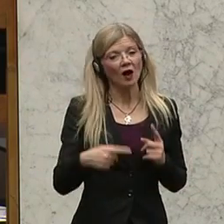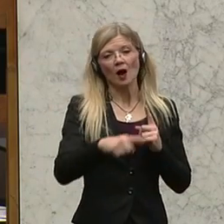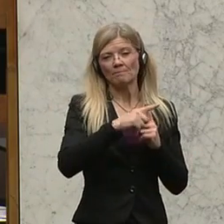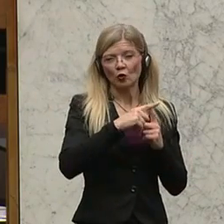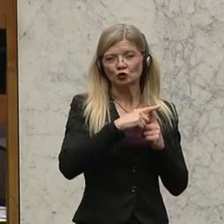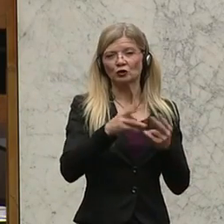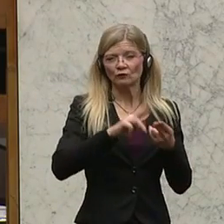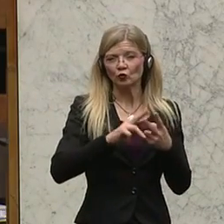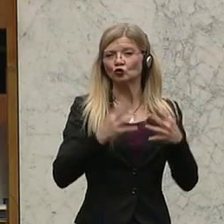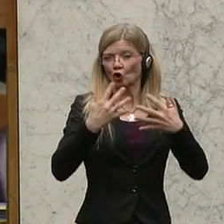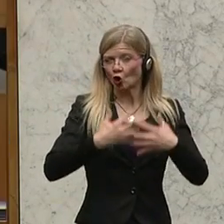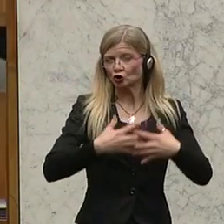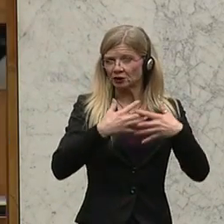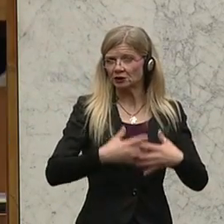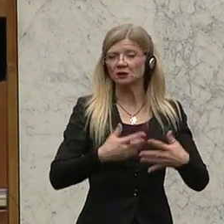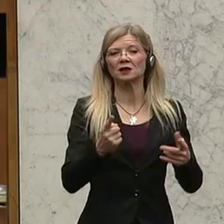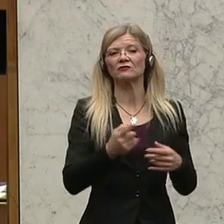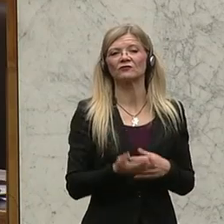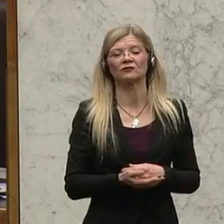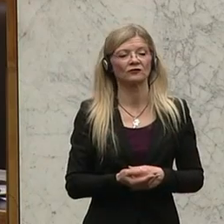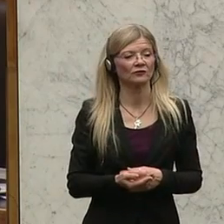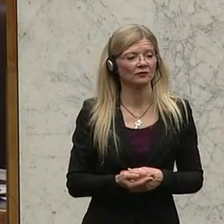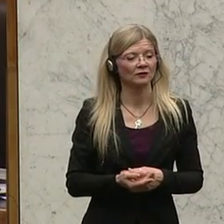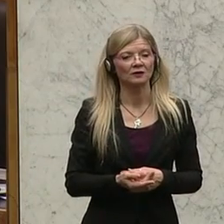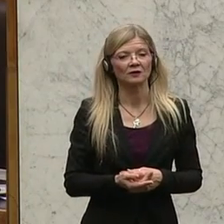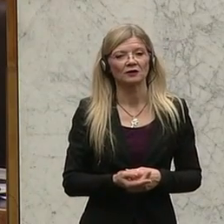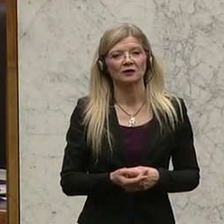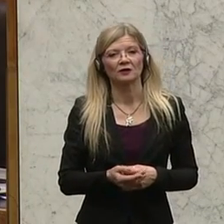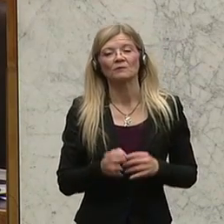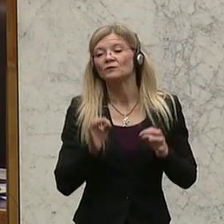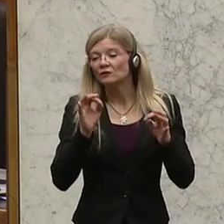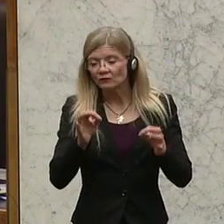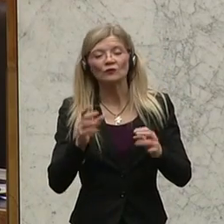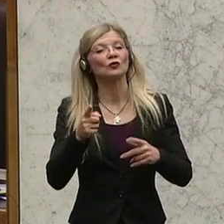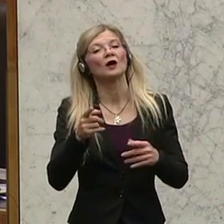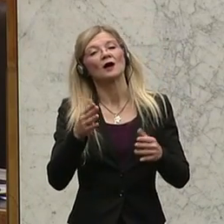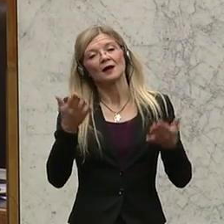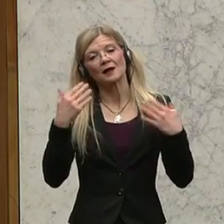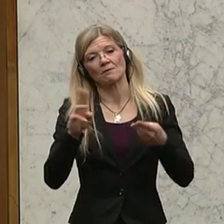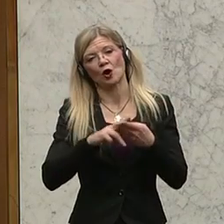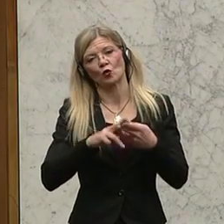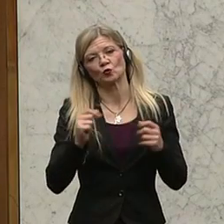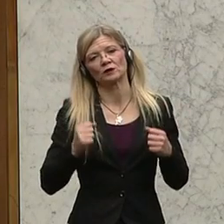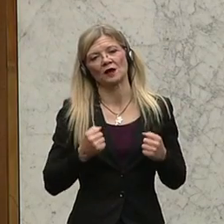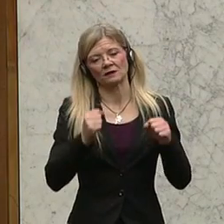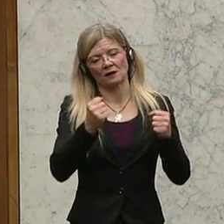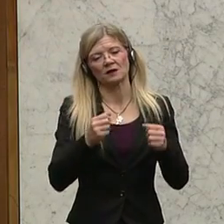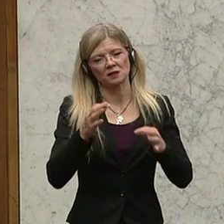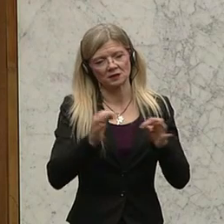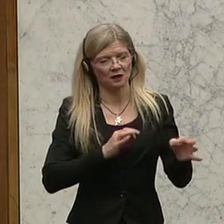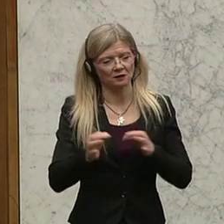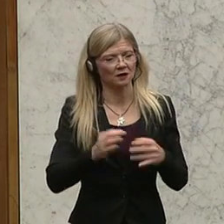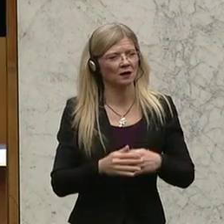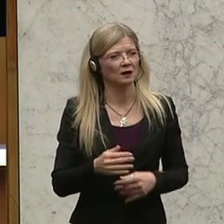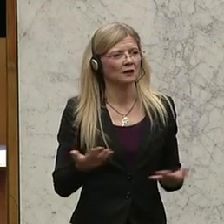positiv und konstruktiv sich eingebracht hat in diese Klima- und Energiestrategie. Ich bin überzeugt davon, Frau